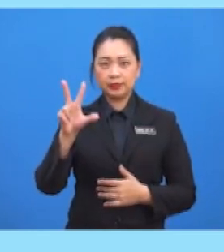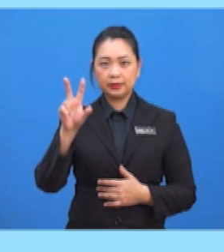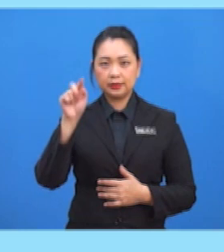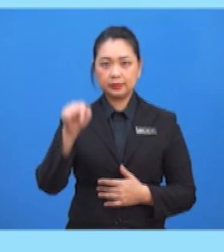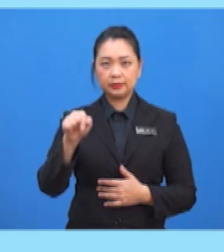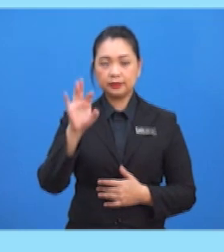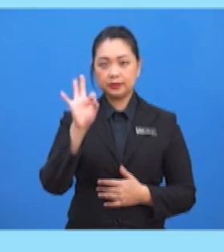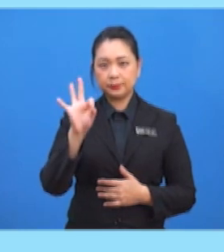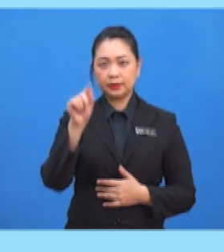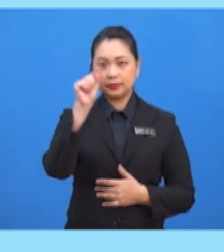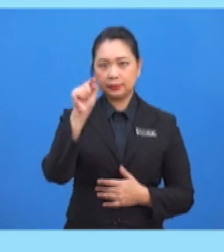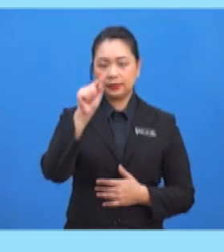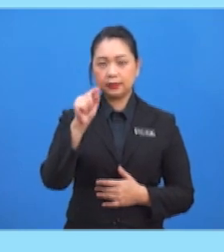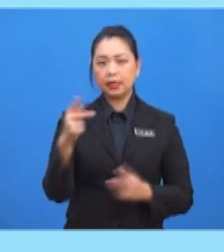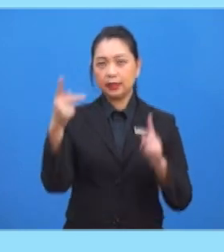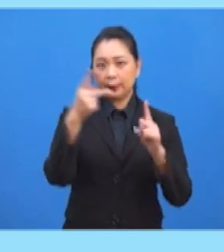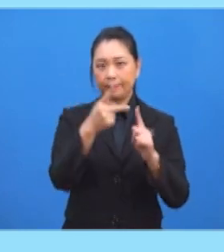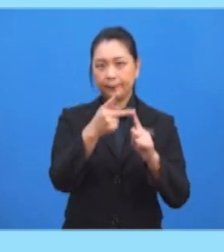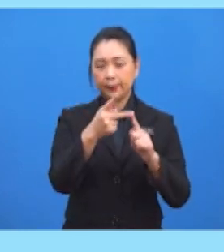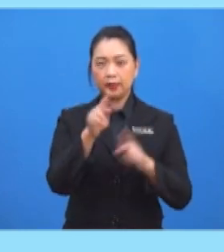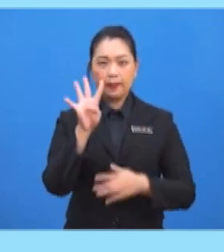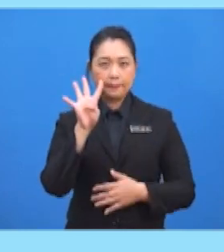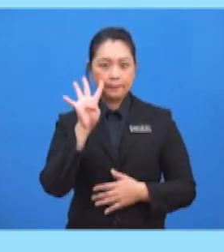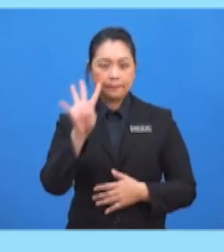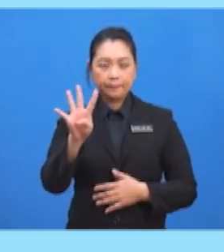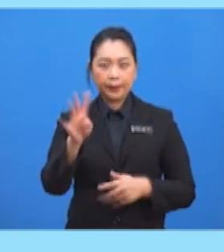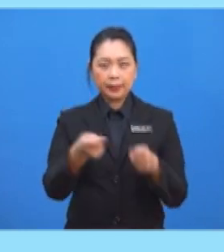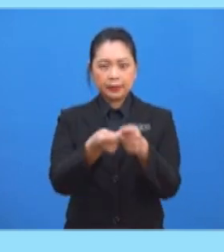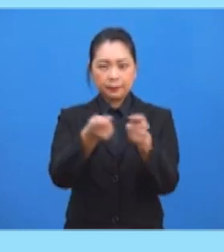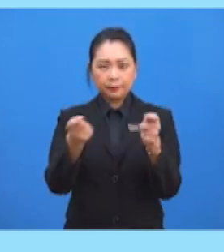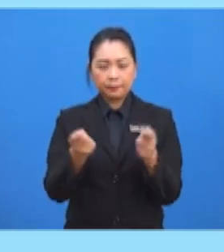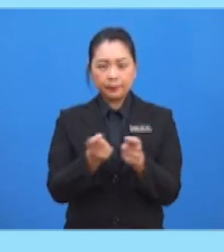73.9 darjah kepada 4 tempat perpuluhan.